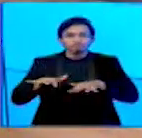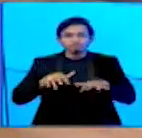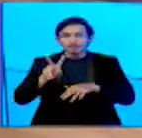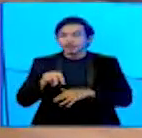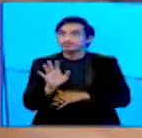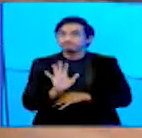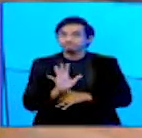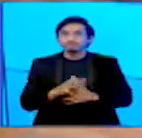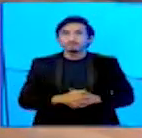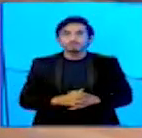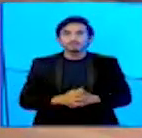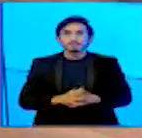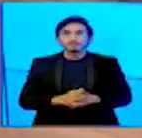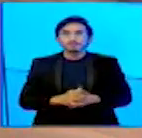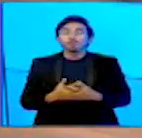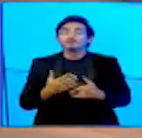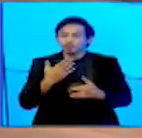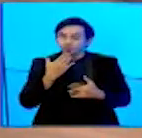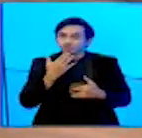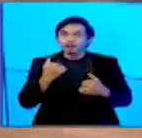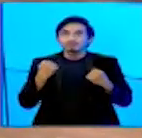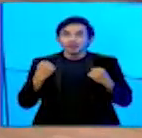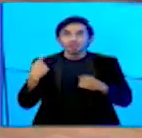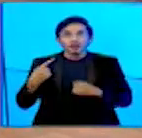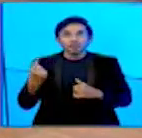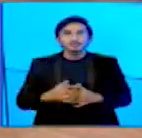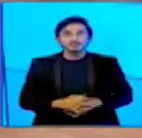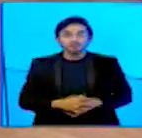sehat selalu dan semua warga baik-baik disana Pak selamat beraktifitas kembali